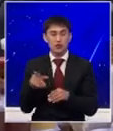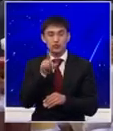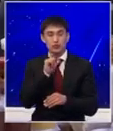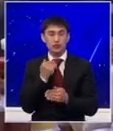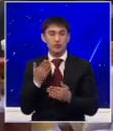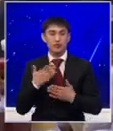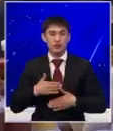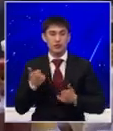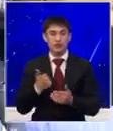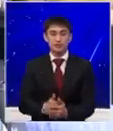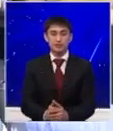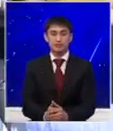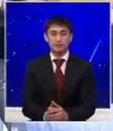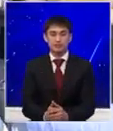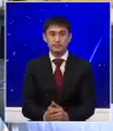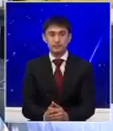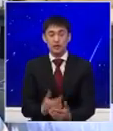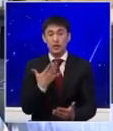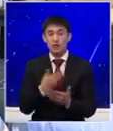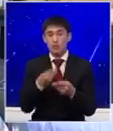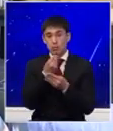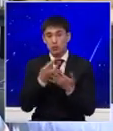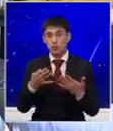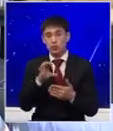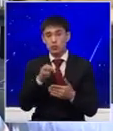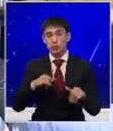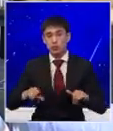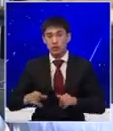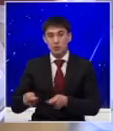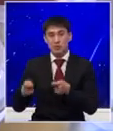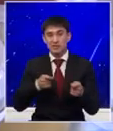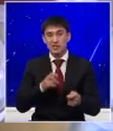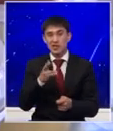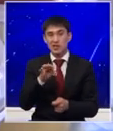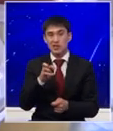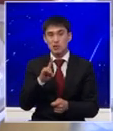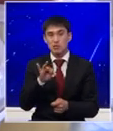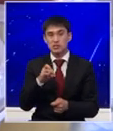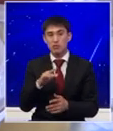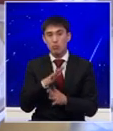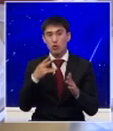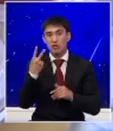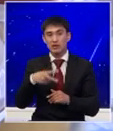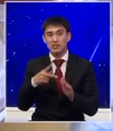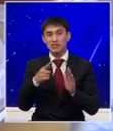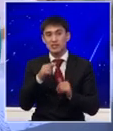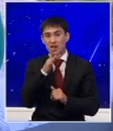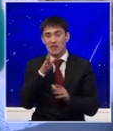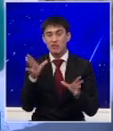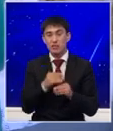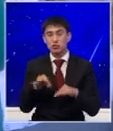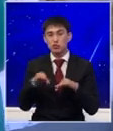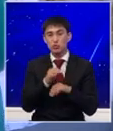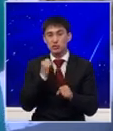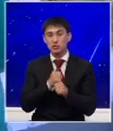устраивает, здорово. Свою продукцию на социальный рынок привезла и Нина Немальцева. Уже более 20 лет они вместе с